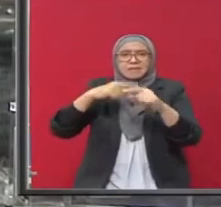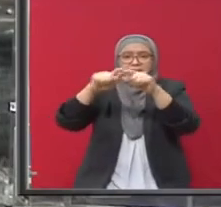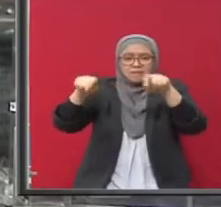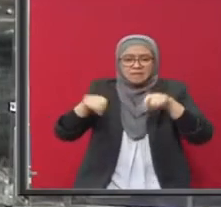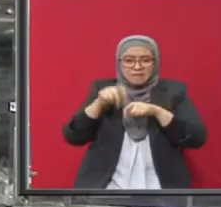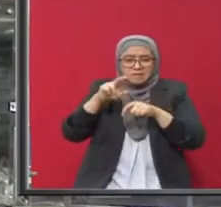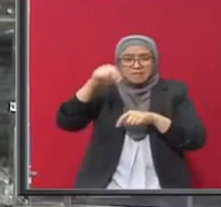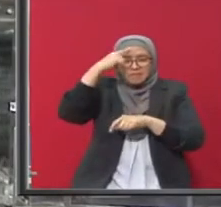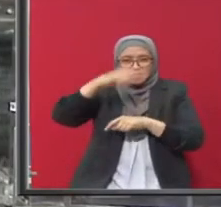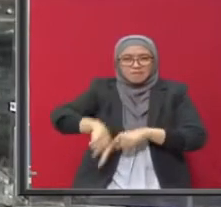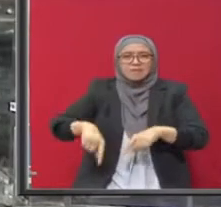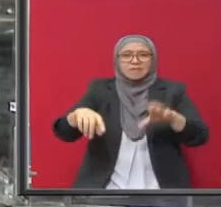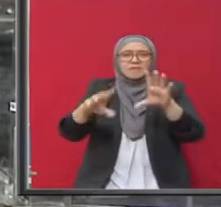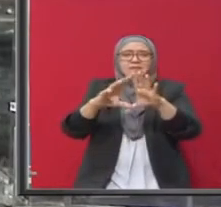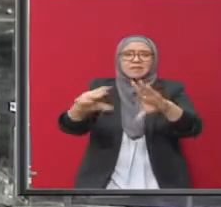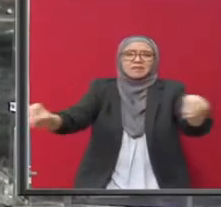umbi.